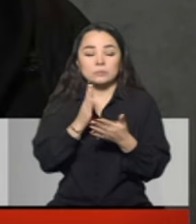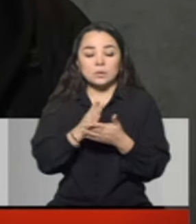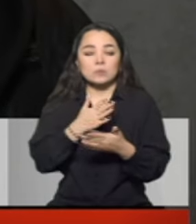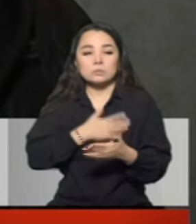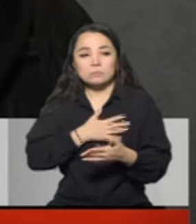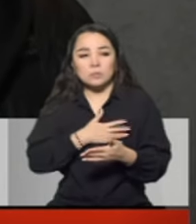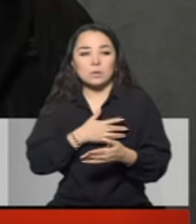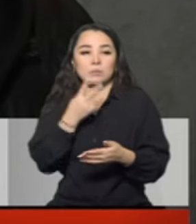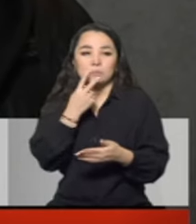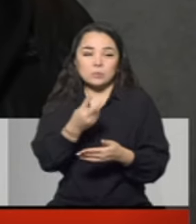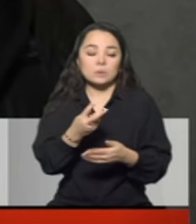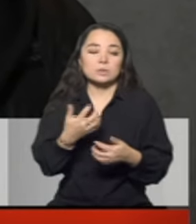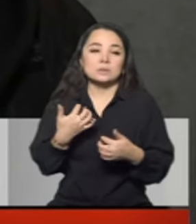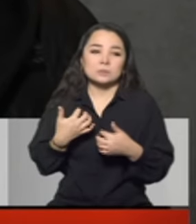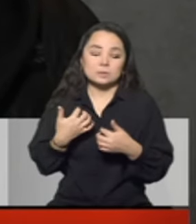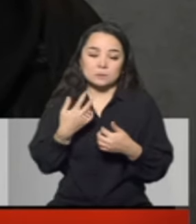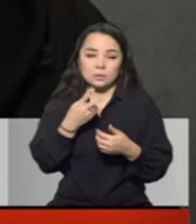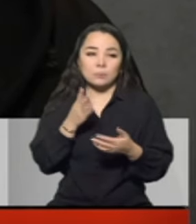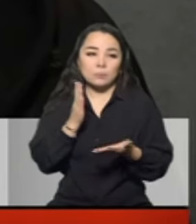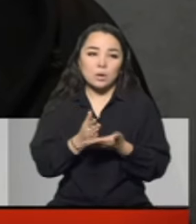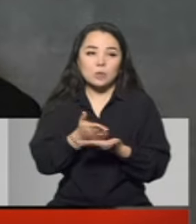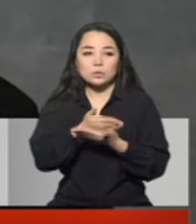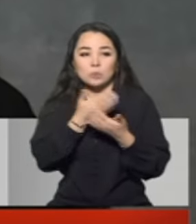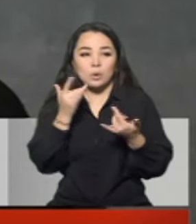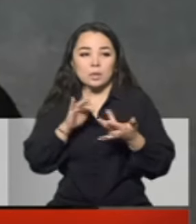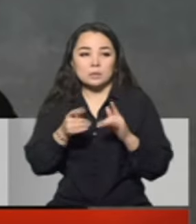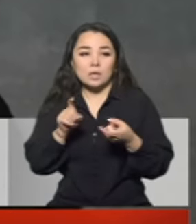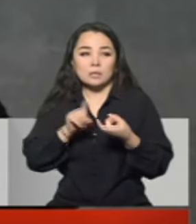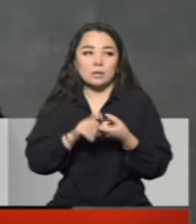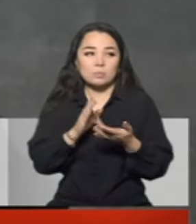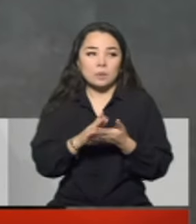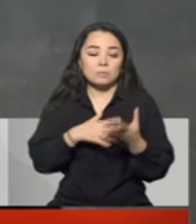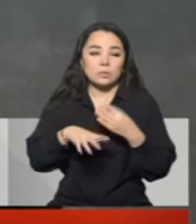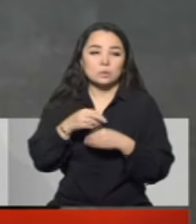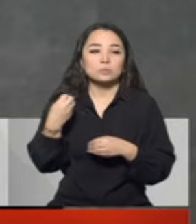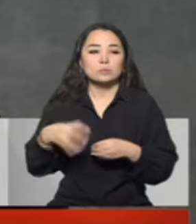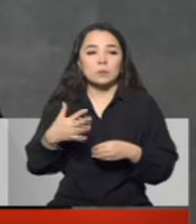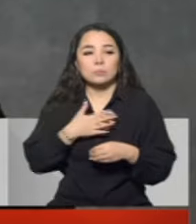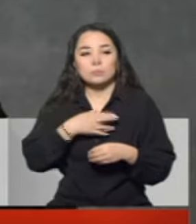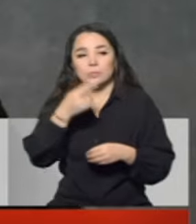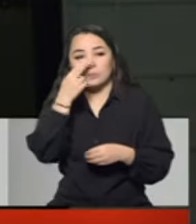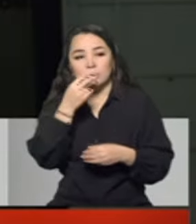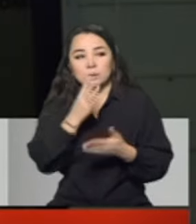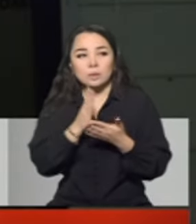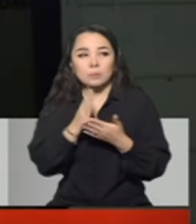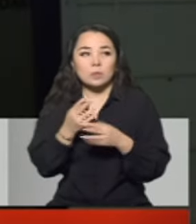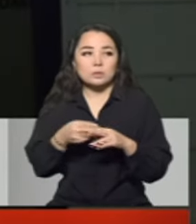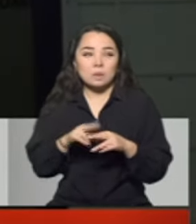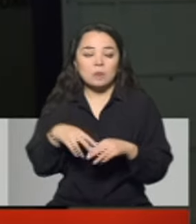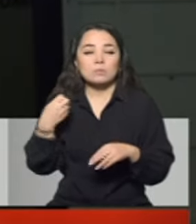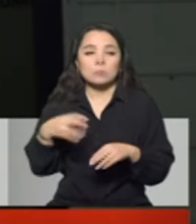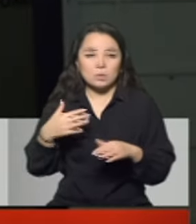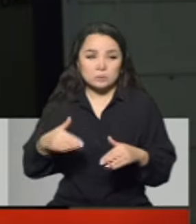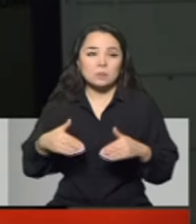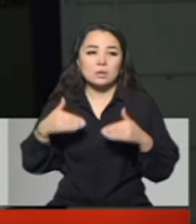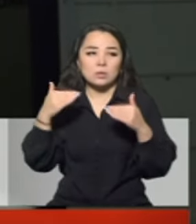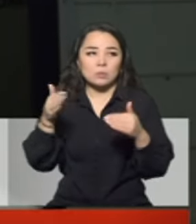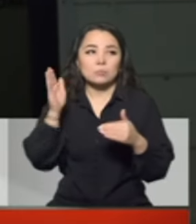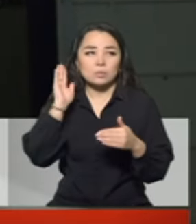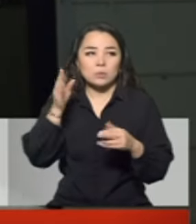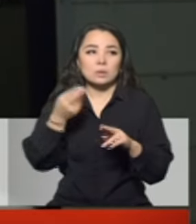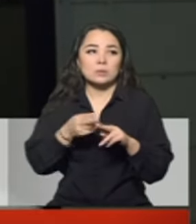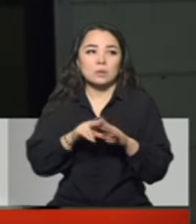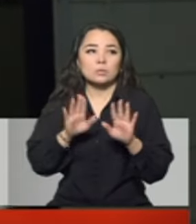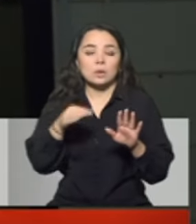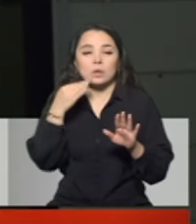кетеді. Сет бірде стайды, бірде стамайды. Бүкіл нәрсе дүние қымбат қой, біз үйреніп қалғанбыз уже. Қымбаттай берсінші айналайын. Тек